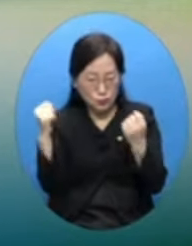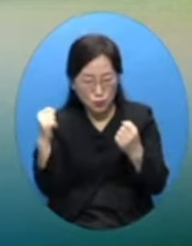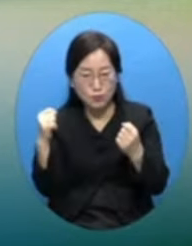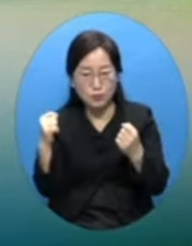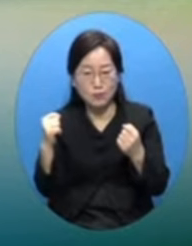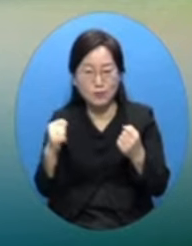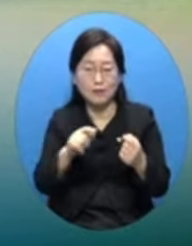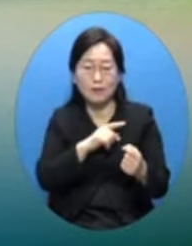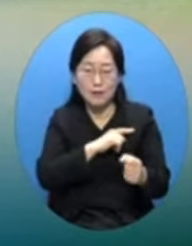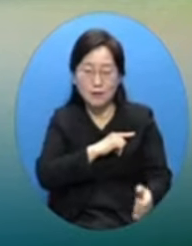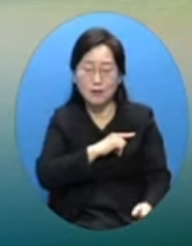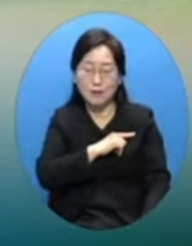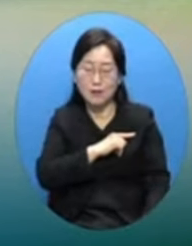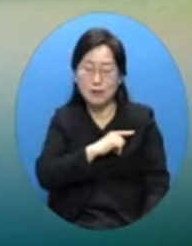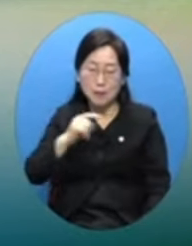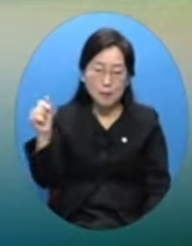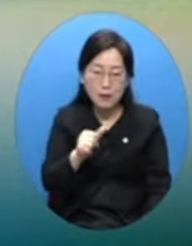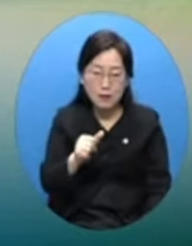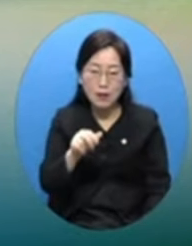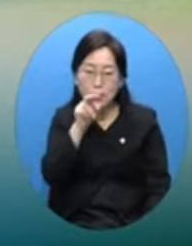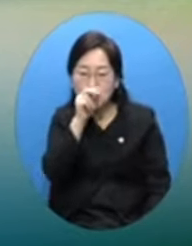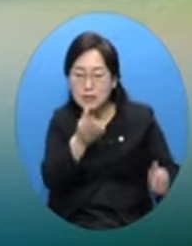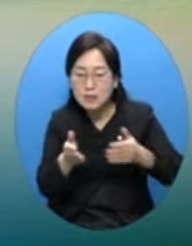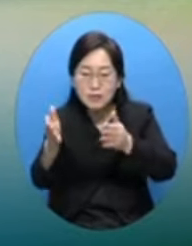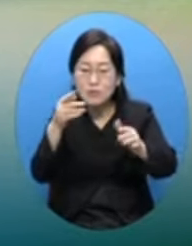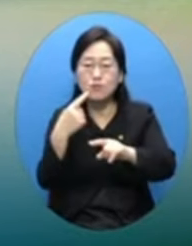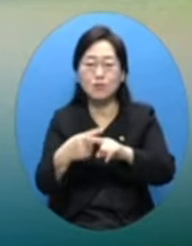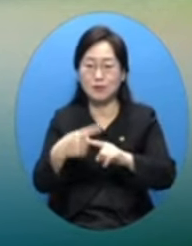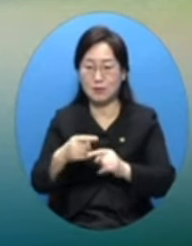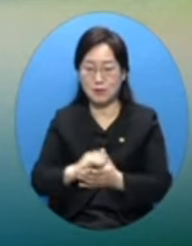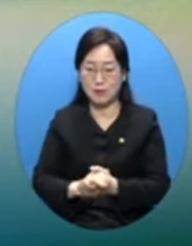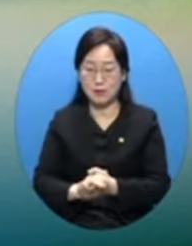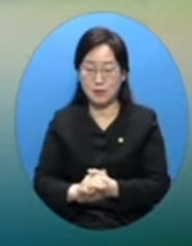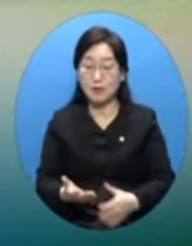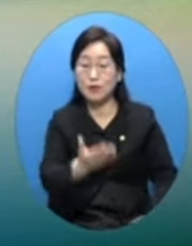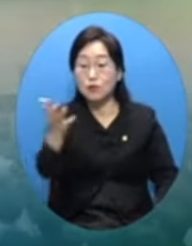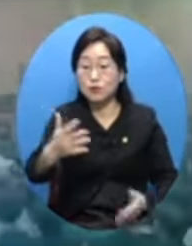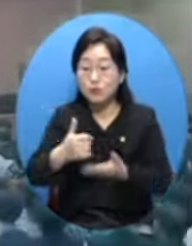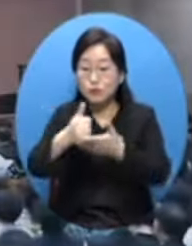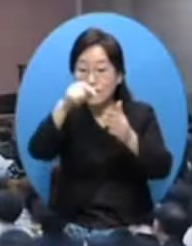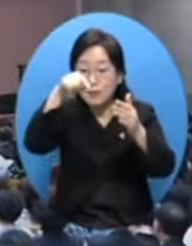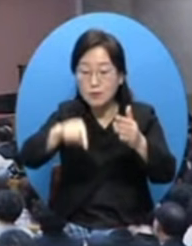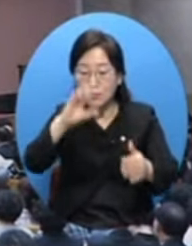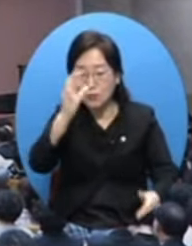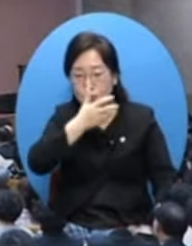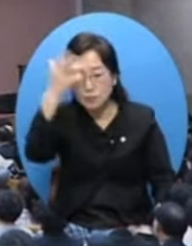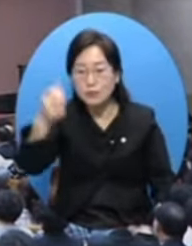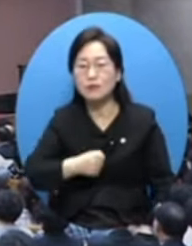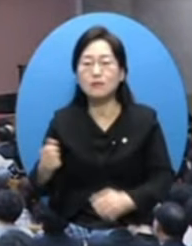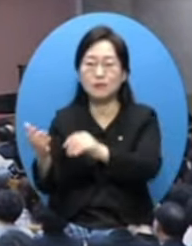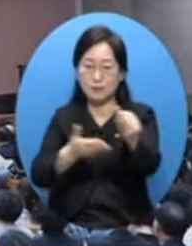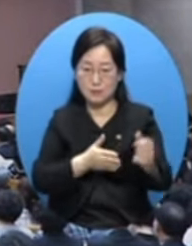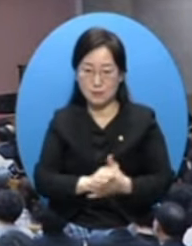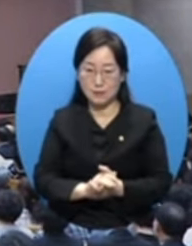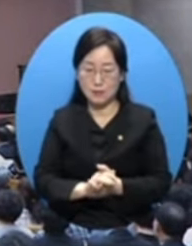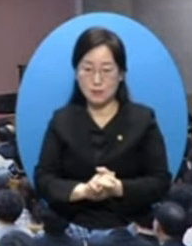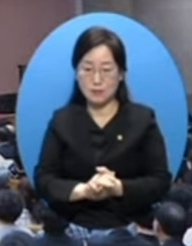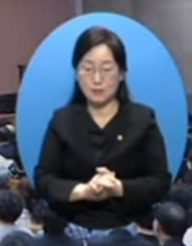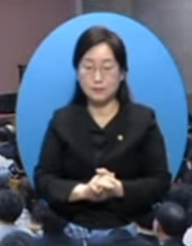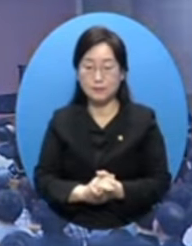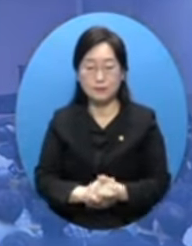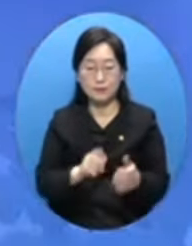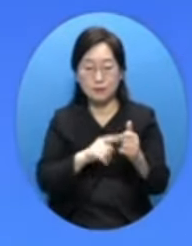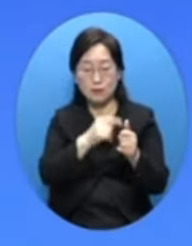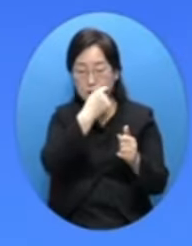것이 가장 빠른 지름길이다 여러분 주에서 그런 꿈을 갖고 나가시기 바랍니다 저는 이분이